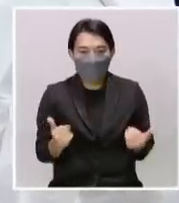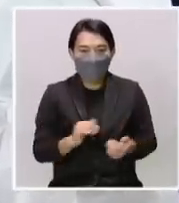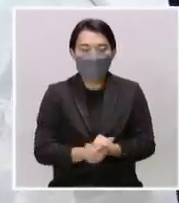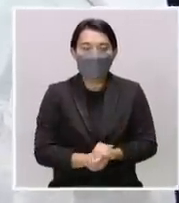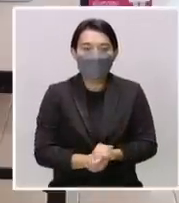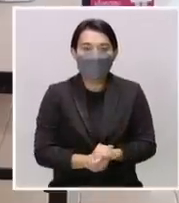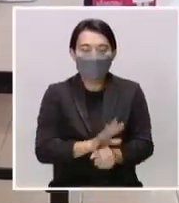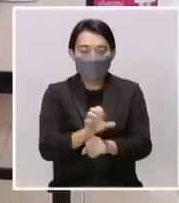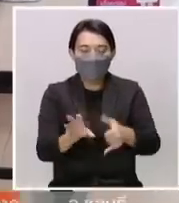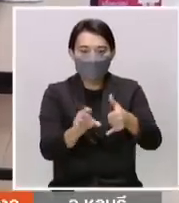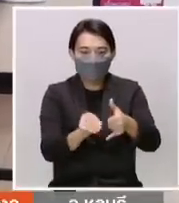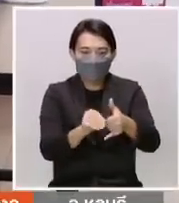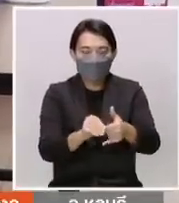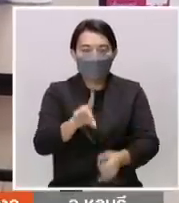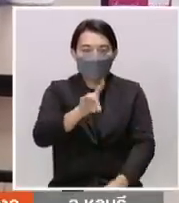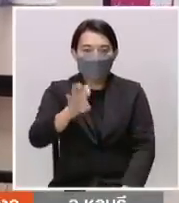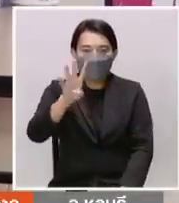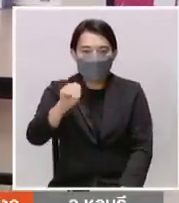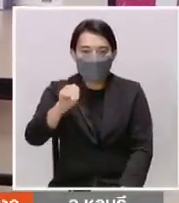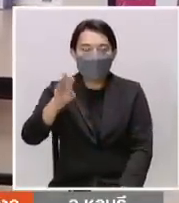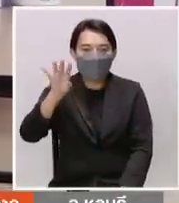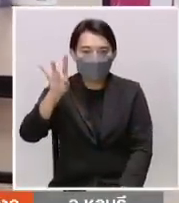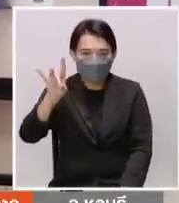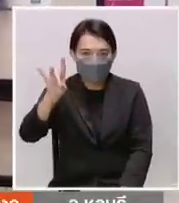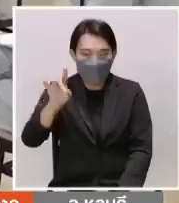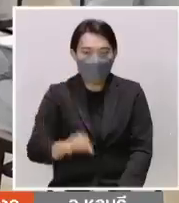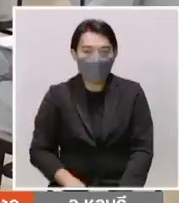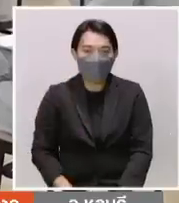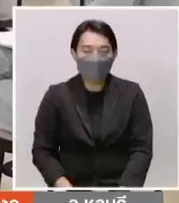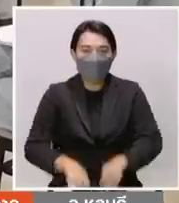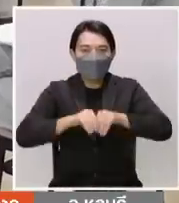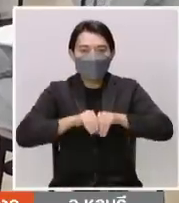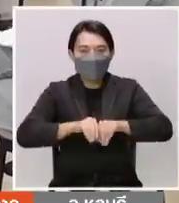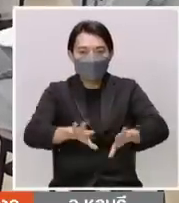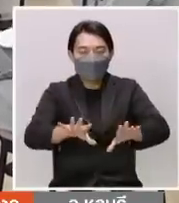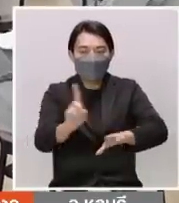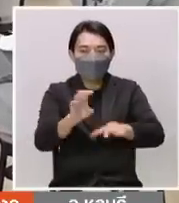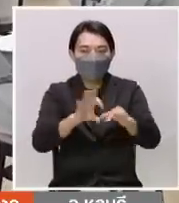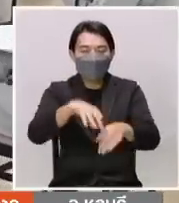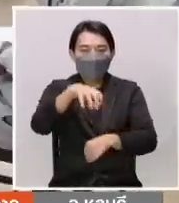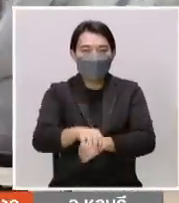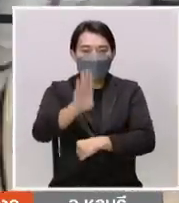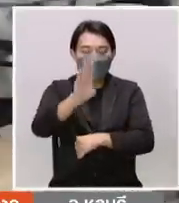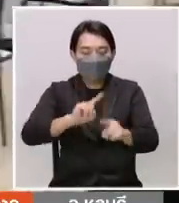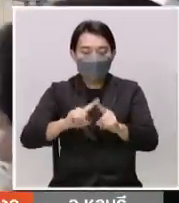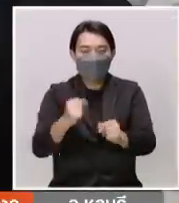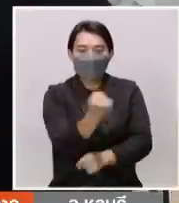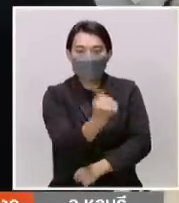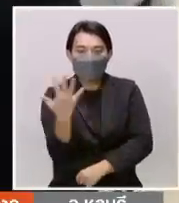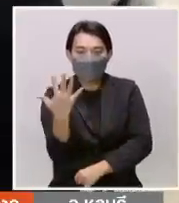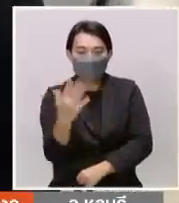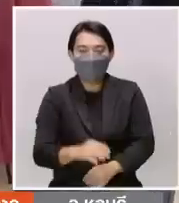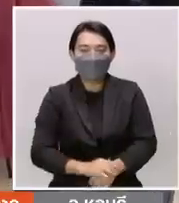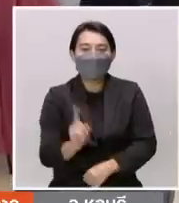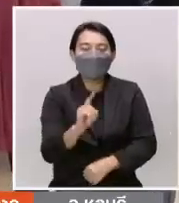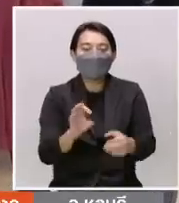การพบเชื้อว่าติดเชื้อเพิ่ม848รายนะคะเป็นการระบาดในกลุ่มก้อนสถานประกอบการ5แห่งอย่างเช่นก